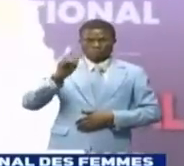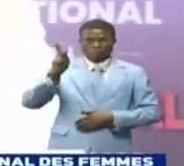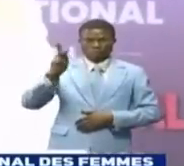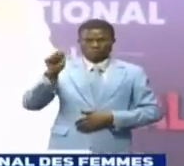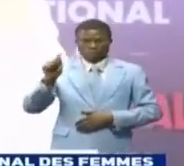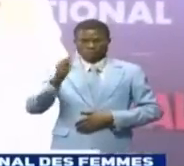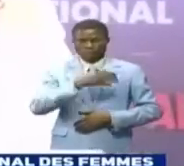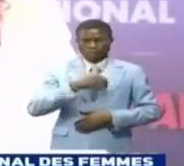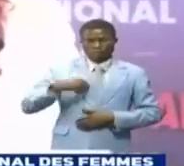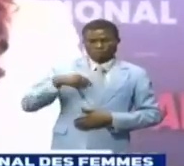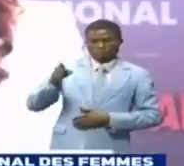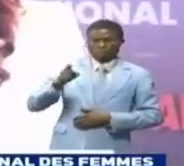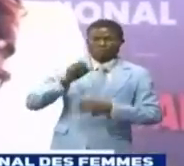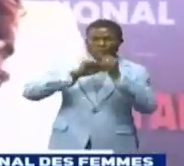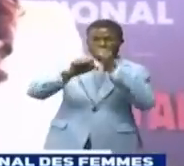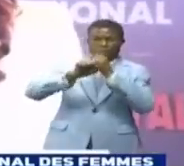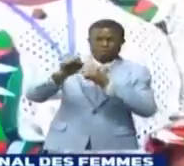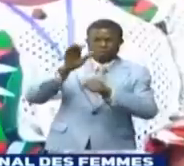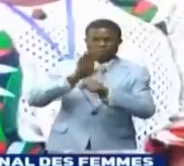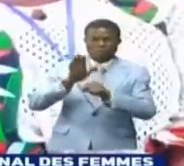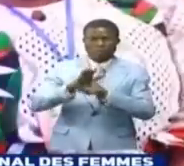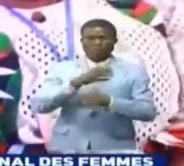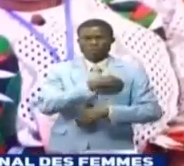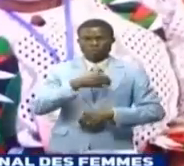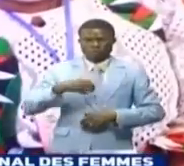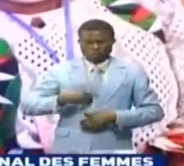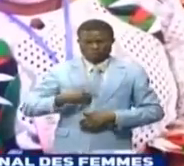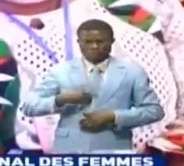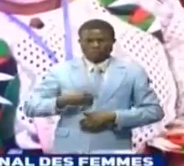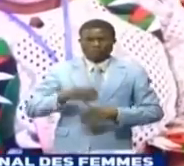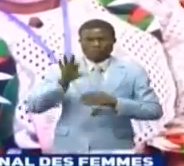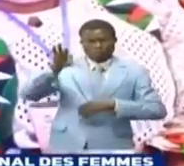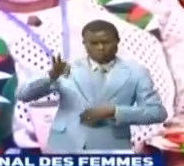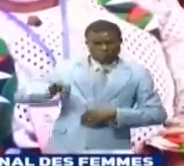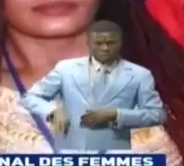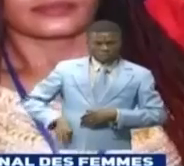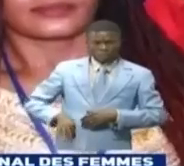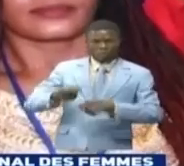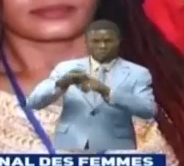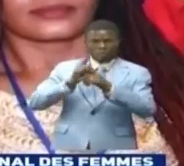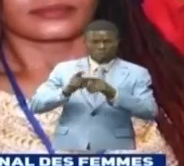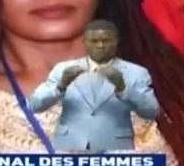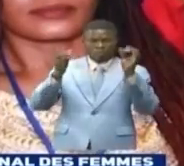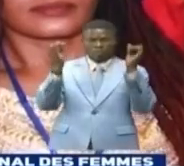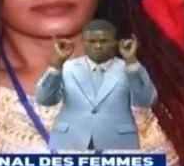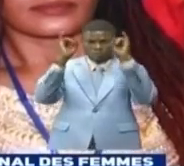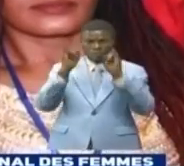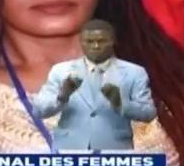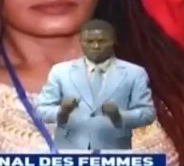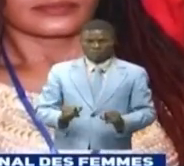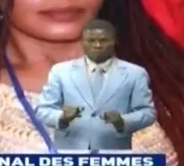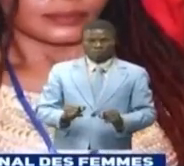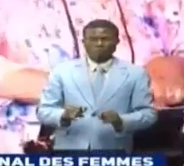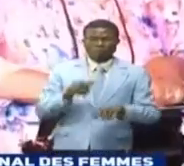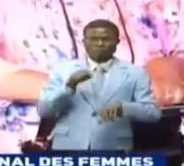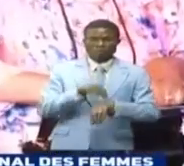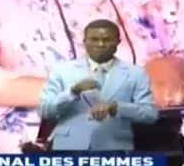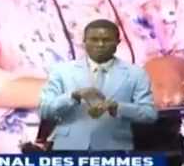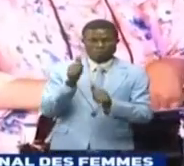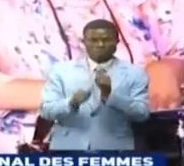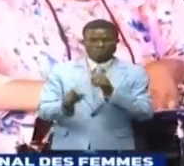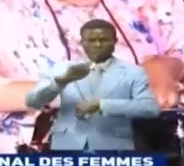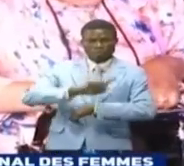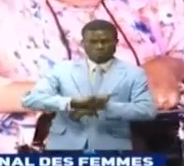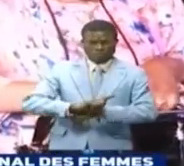Gisèle Catal, de sensibiliser les participantes sur les avantages que procurent les numériques dans leur vécu quotidien. Prenant